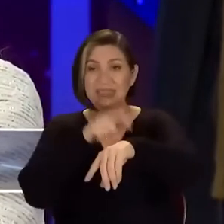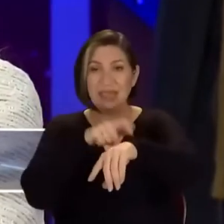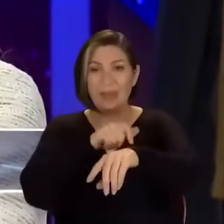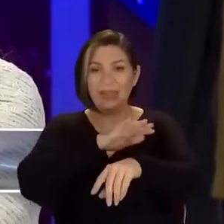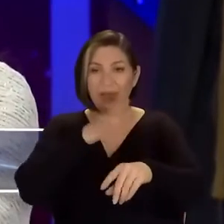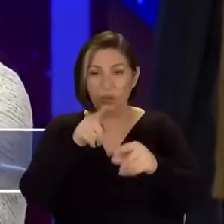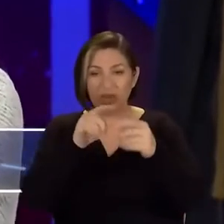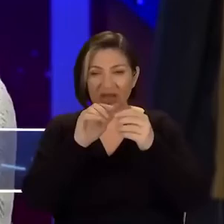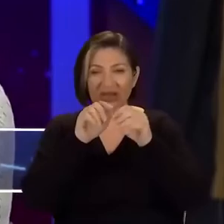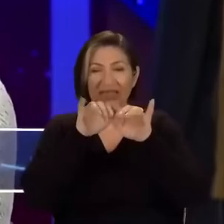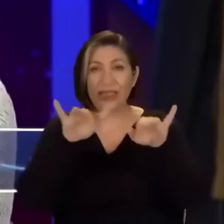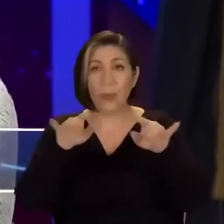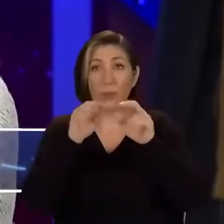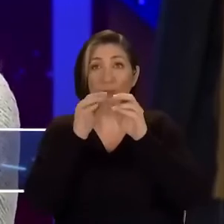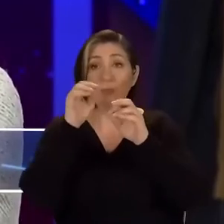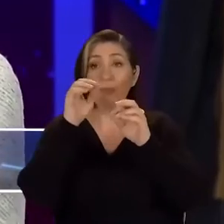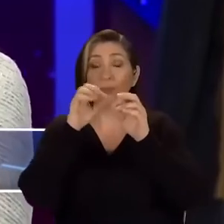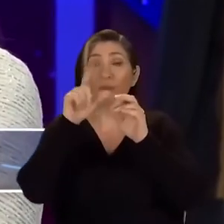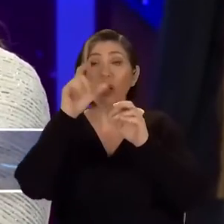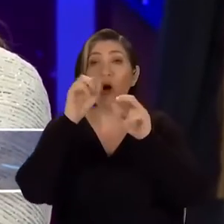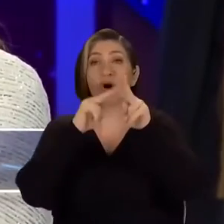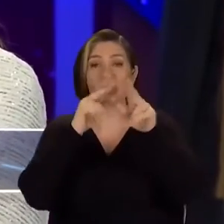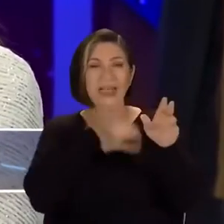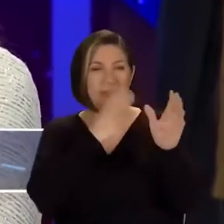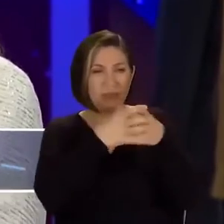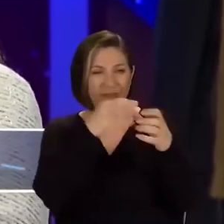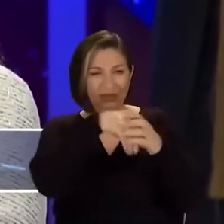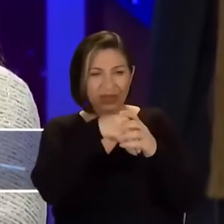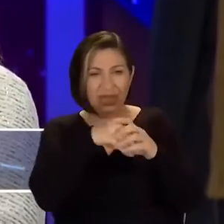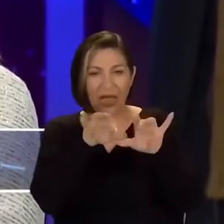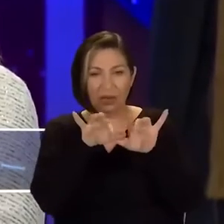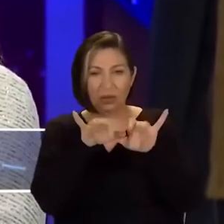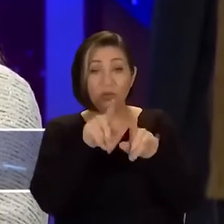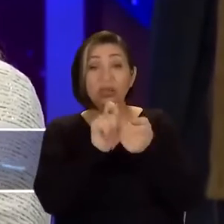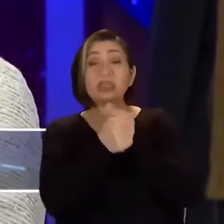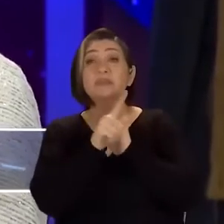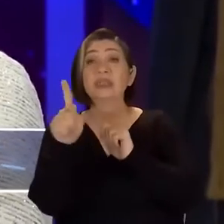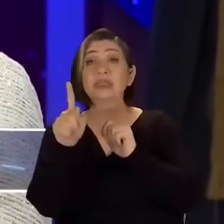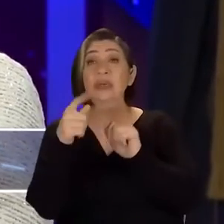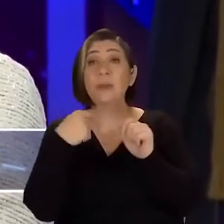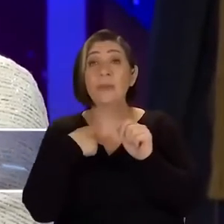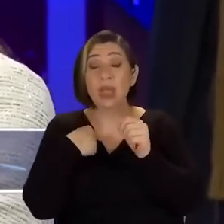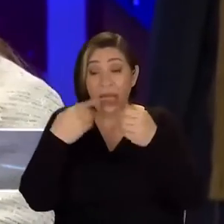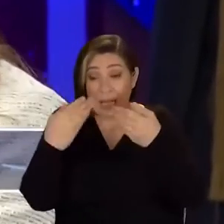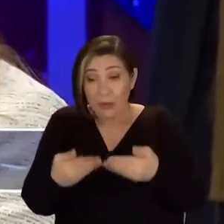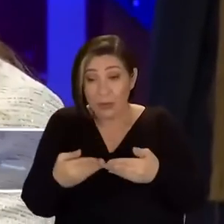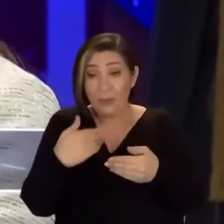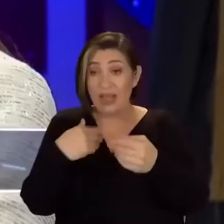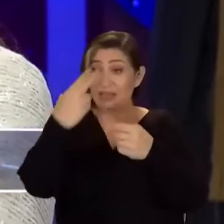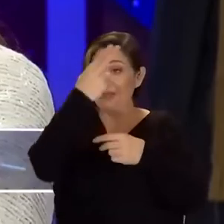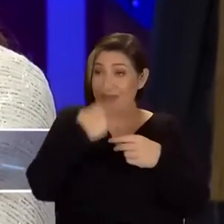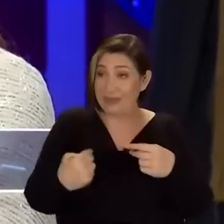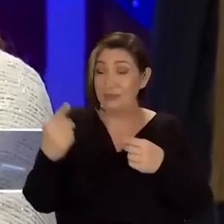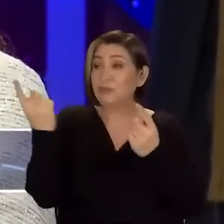bu işlemi blockchain'e yazıyorlar ve bu artık değiştirilemez bir kayıt haline geliyor yani beni ikna edip beni hackleyip